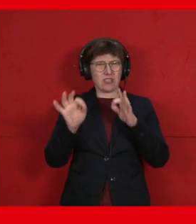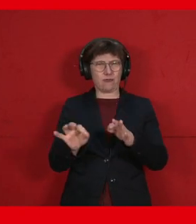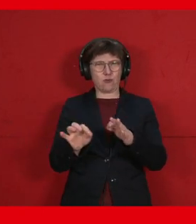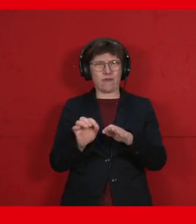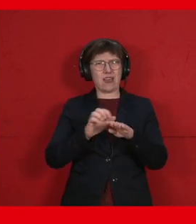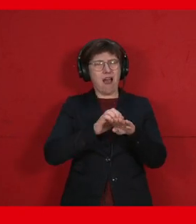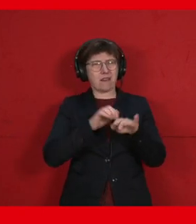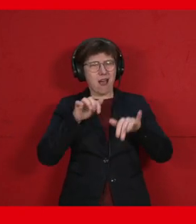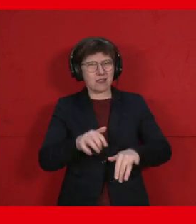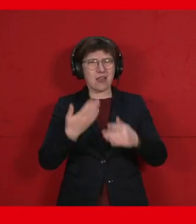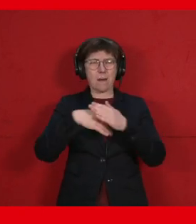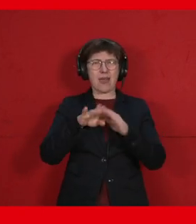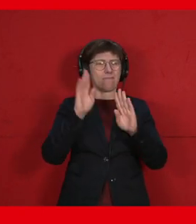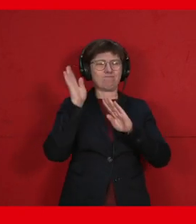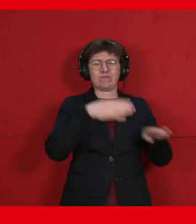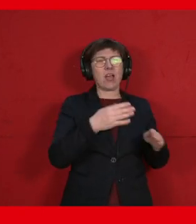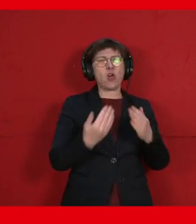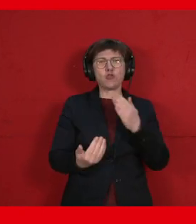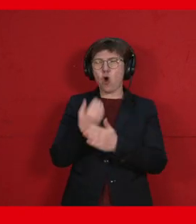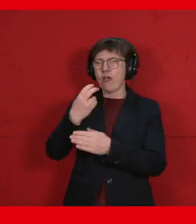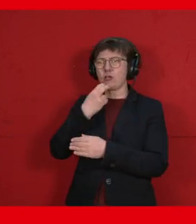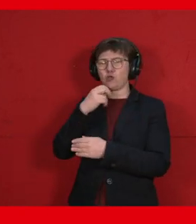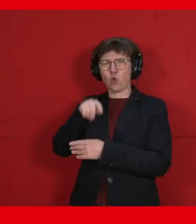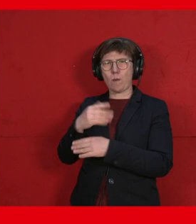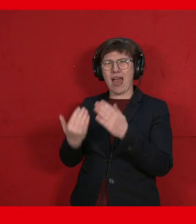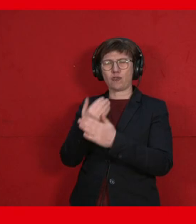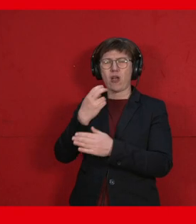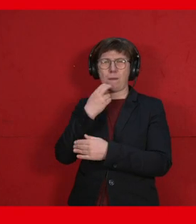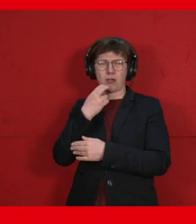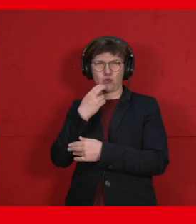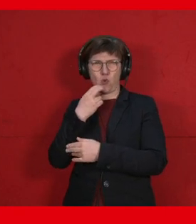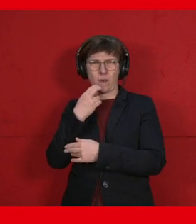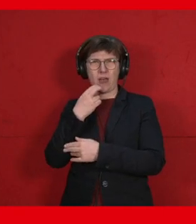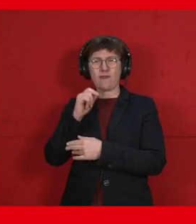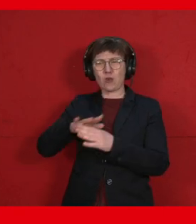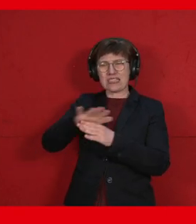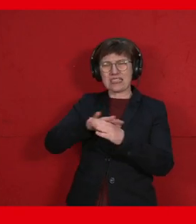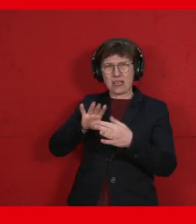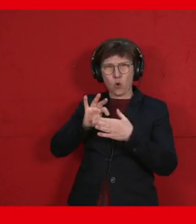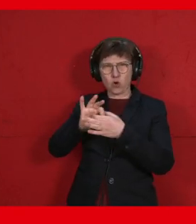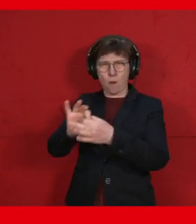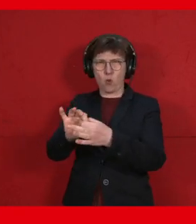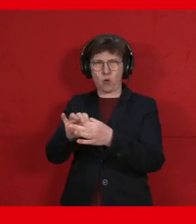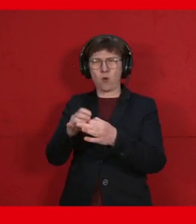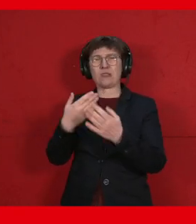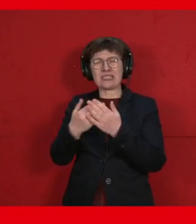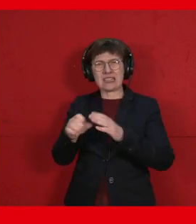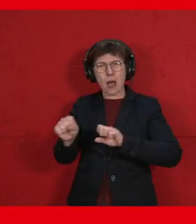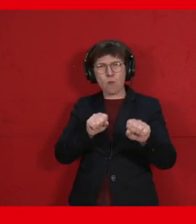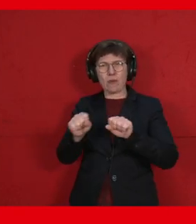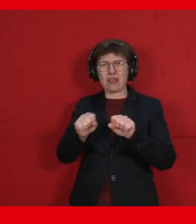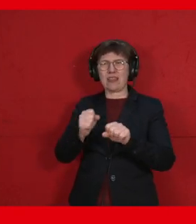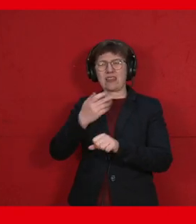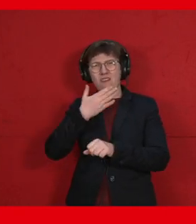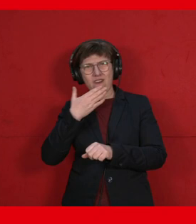haben, zunehmend erneuerbaren Strom im Sinne der Sektor, für die Sektorkopplung zu nutzen und dafür Mobilität,